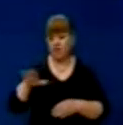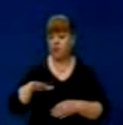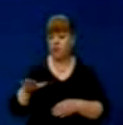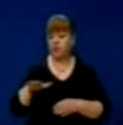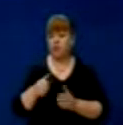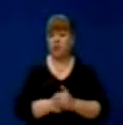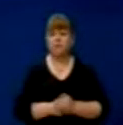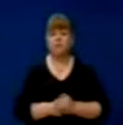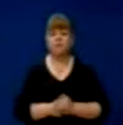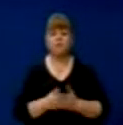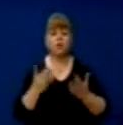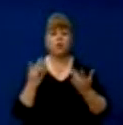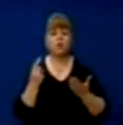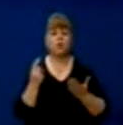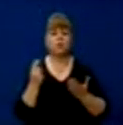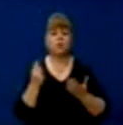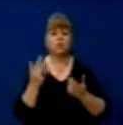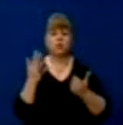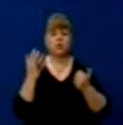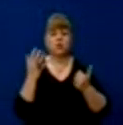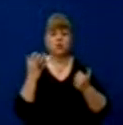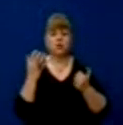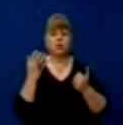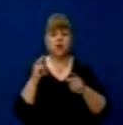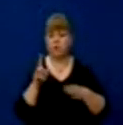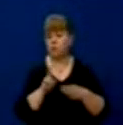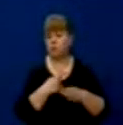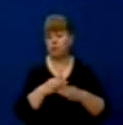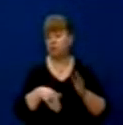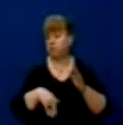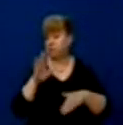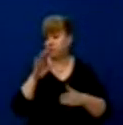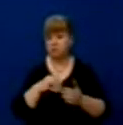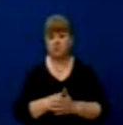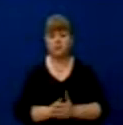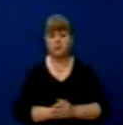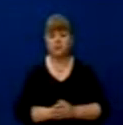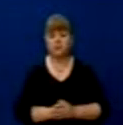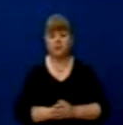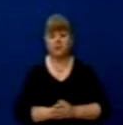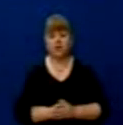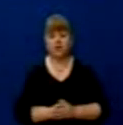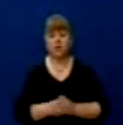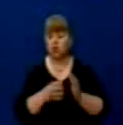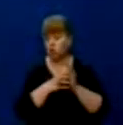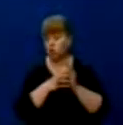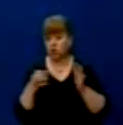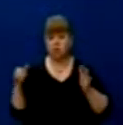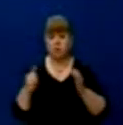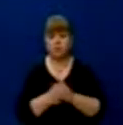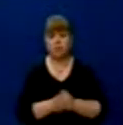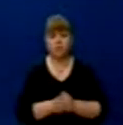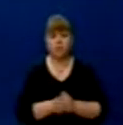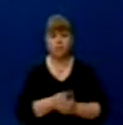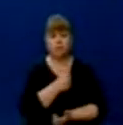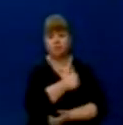ri kushton spaku 600 euro në muaj, ndoshta edhe më shumë, dhe trajtimi zgjat spaku 5 deri në